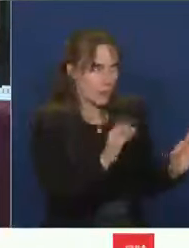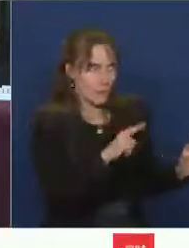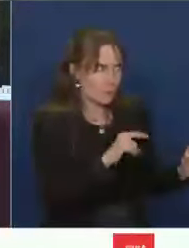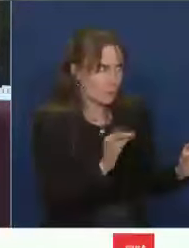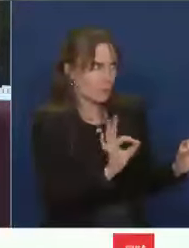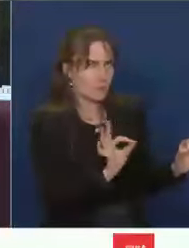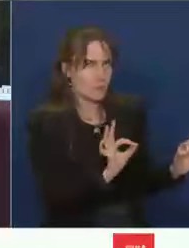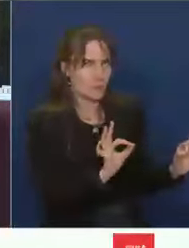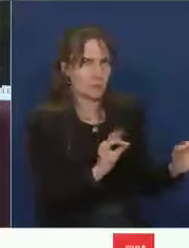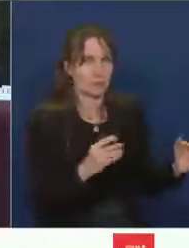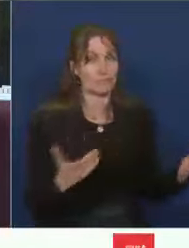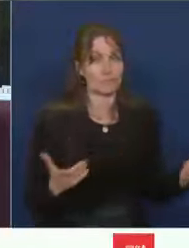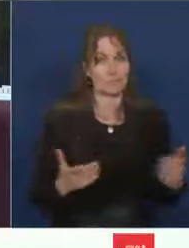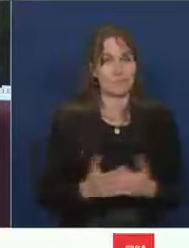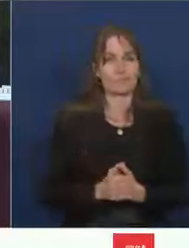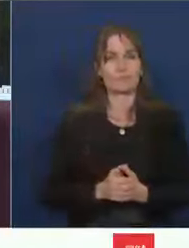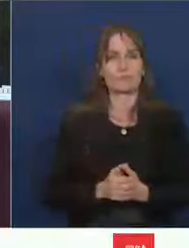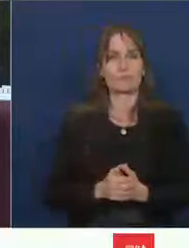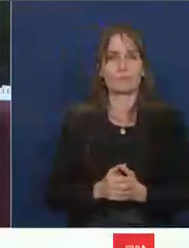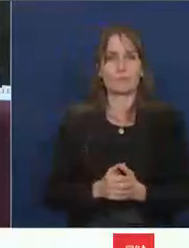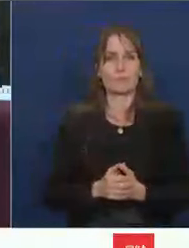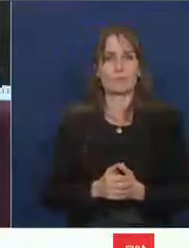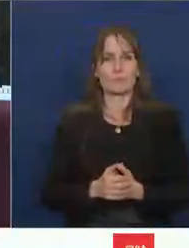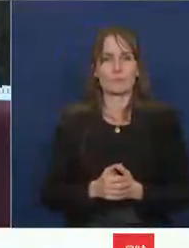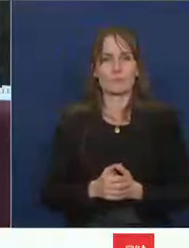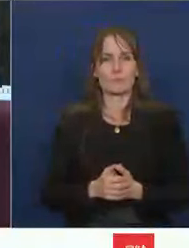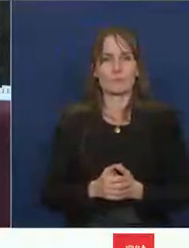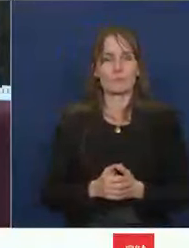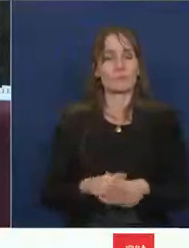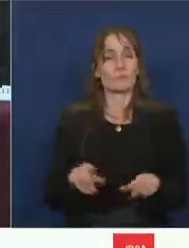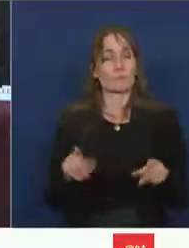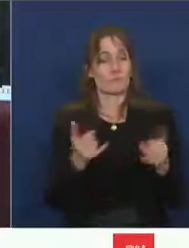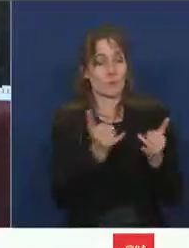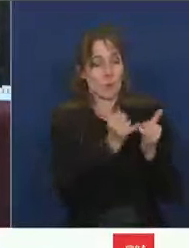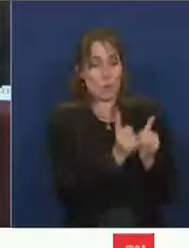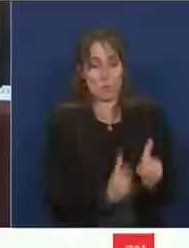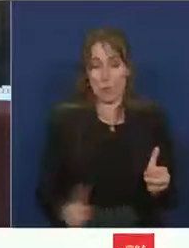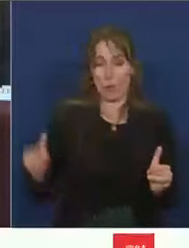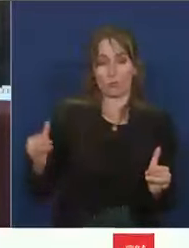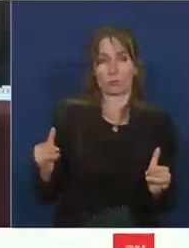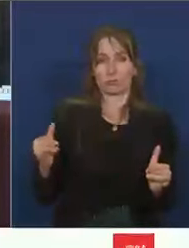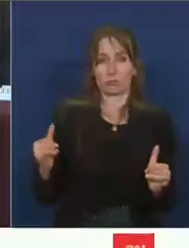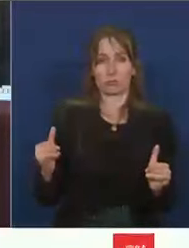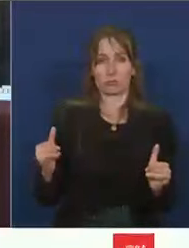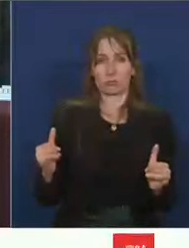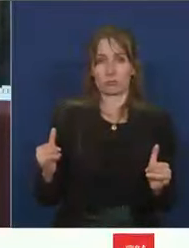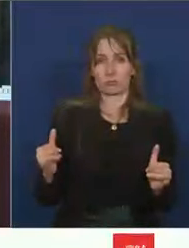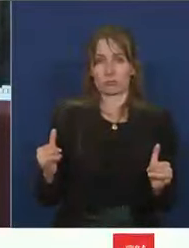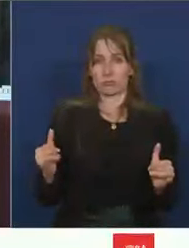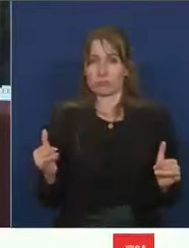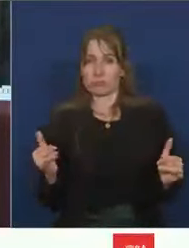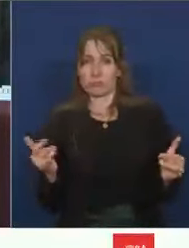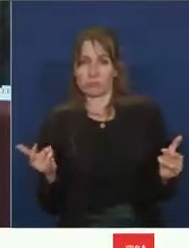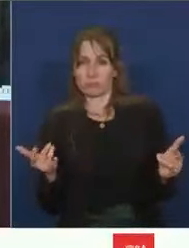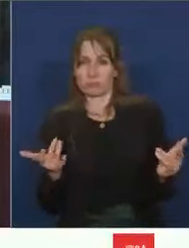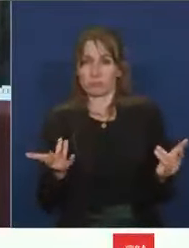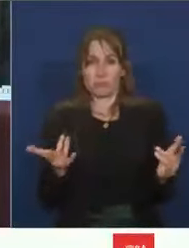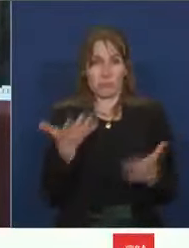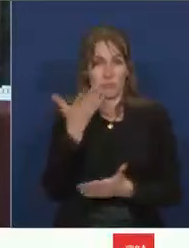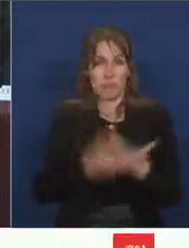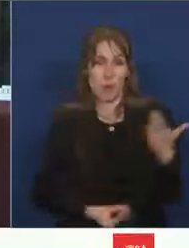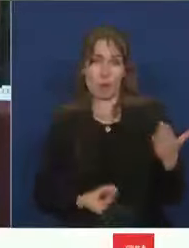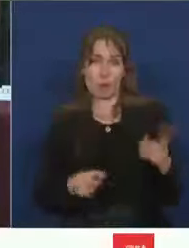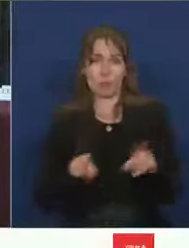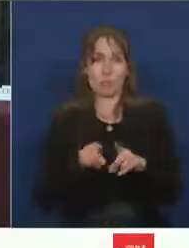rares dans notre ville, sont ainsi rendus inaccessibles aux passants, un autre édifice précieux encore est détourné de